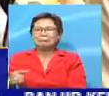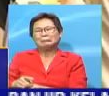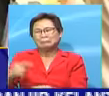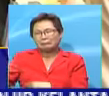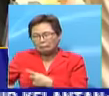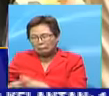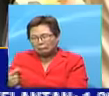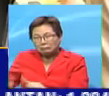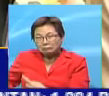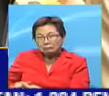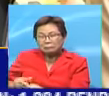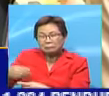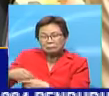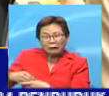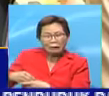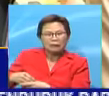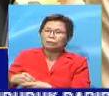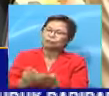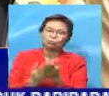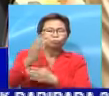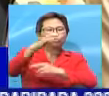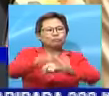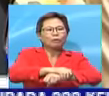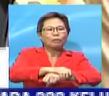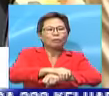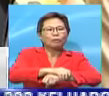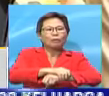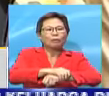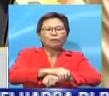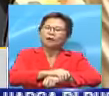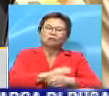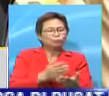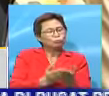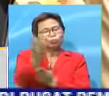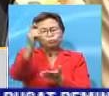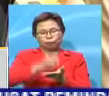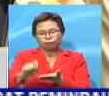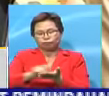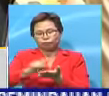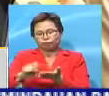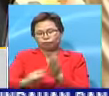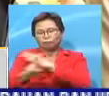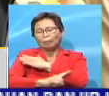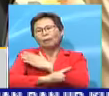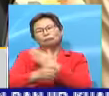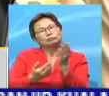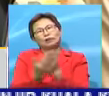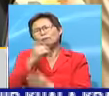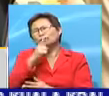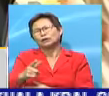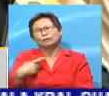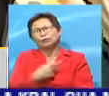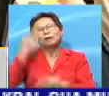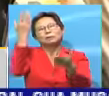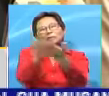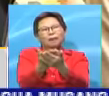penyamaran ini dapati kita terus tahan mereka di NR dan terus keluarkan Saman selama ini kita buat kita bila